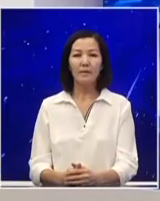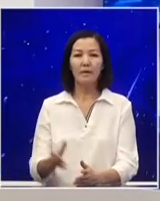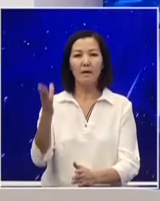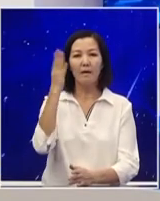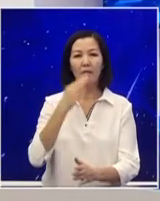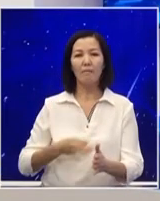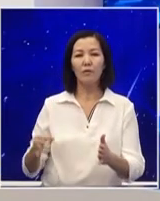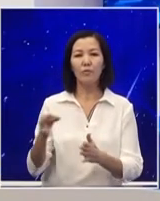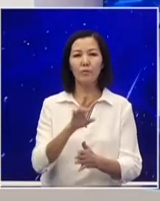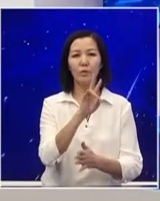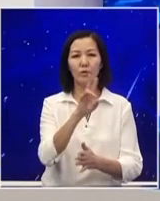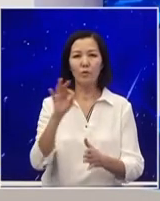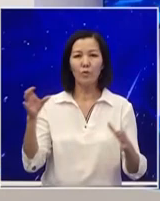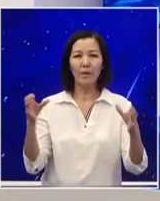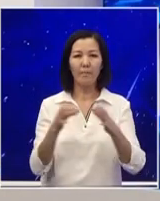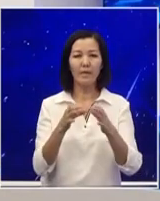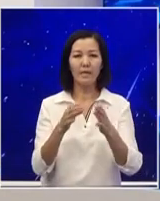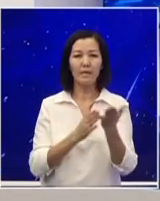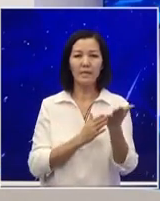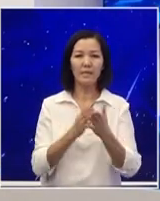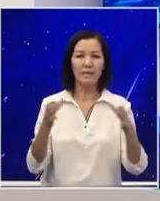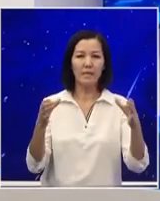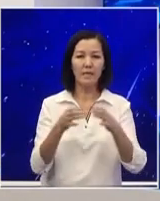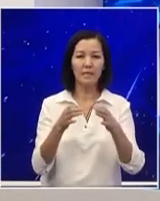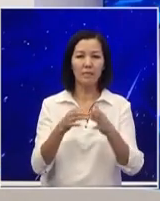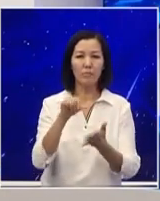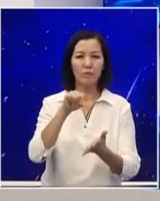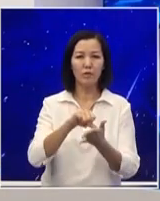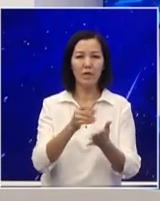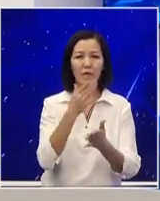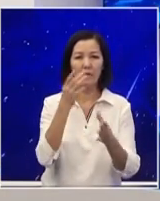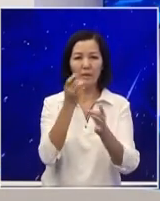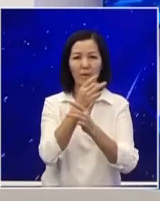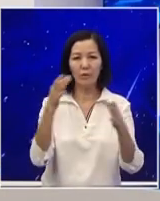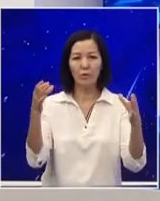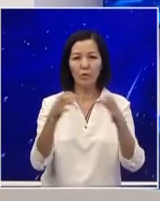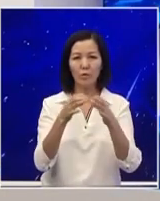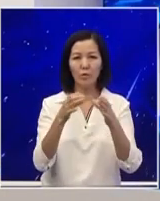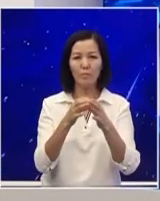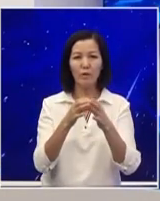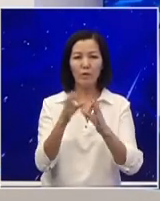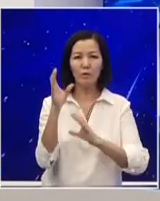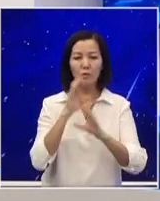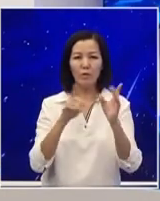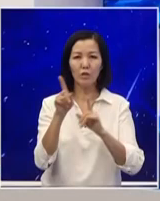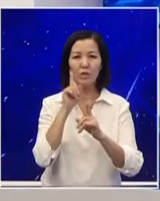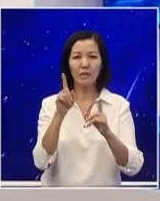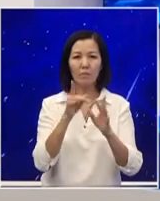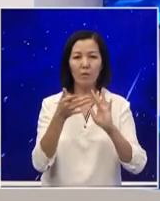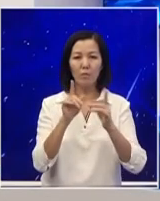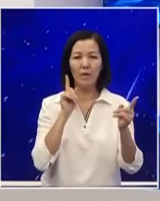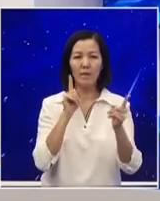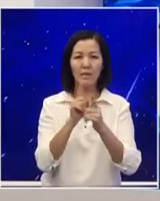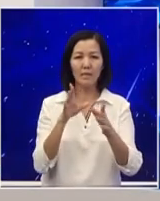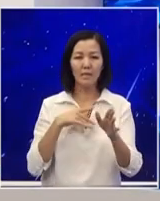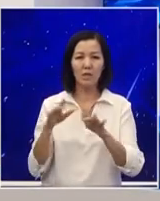Бірлік болмай, тірлік болмайды. Облыстық Нұр Отан партиясы, саяси кеңес мүшелері, этномәдени ұйым өкілдері, студент жастармен онлайн